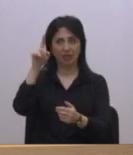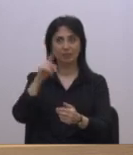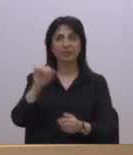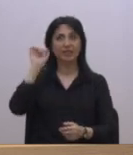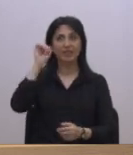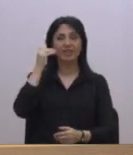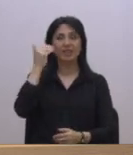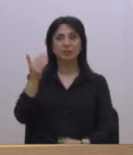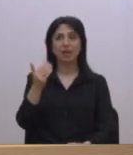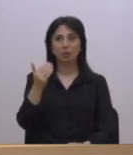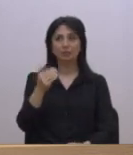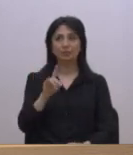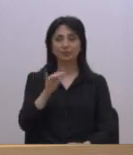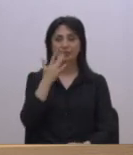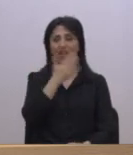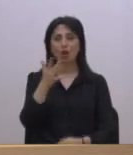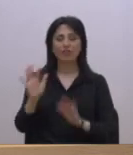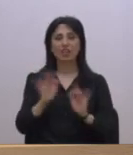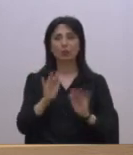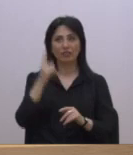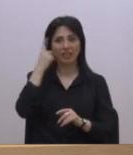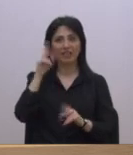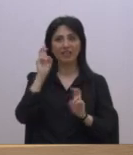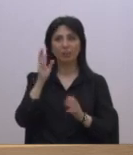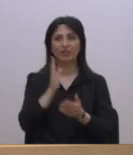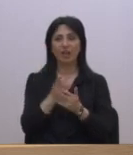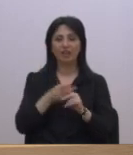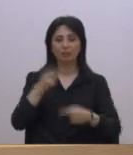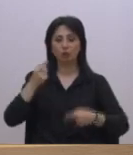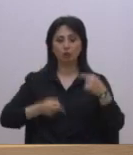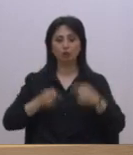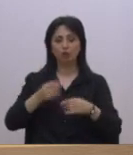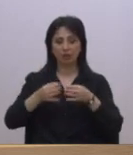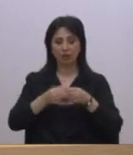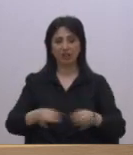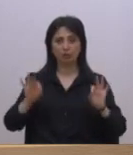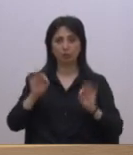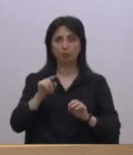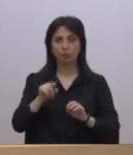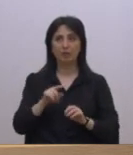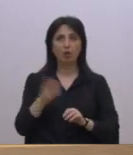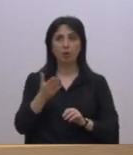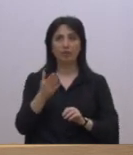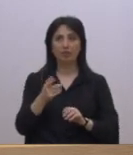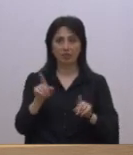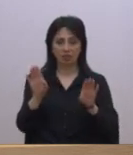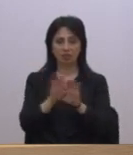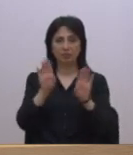ზვიად გამსახურდიას და ეროვნული მოძრაობის იდეალები არის ის ბრძოლა თავისუფლებისთვის, რომელსაც